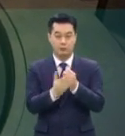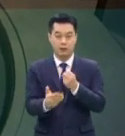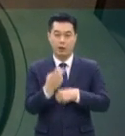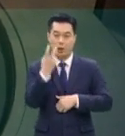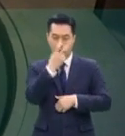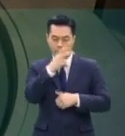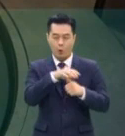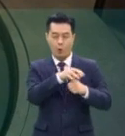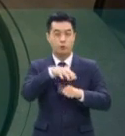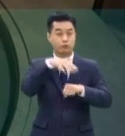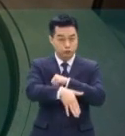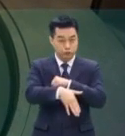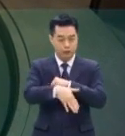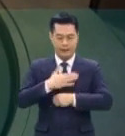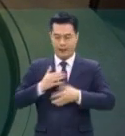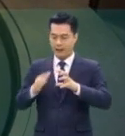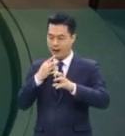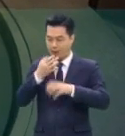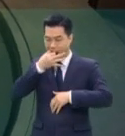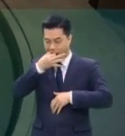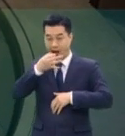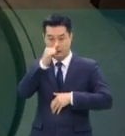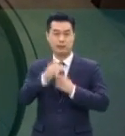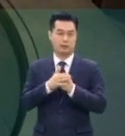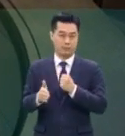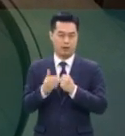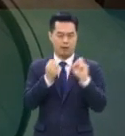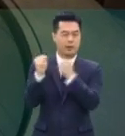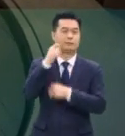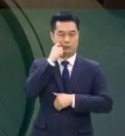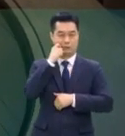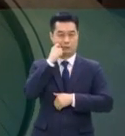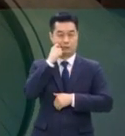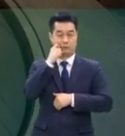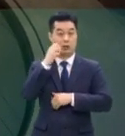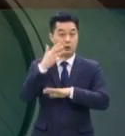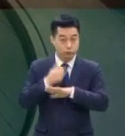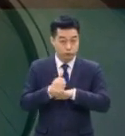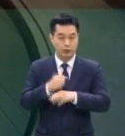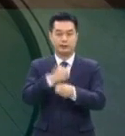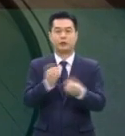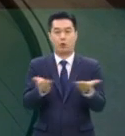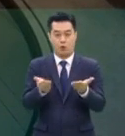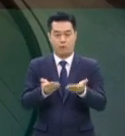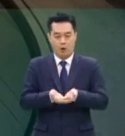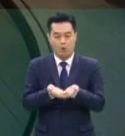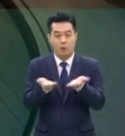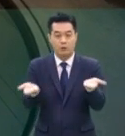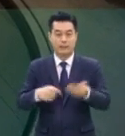강화 추세는 피할 수 없는 현실입니다 따라서 제조업의 공급망 자리 바로